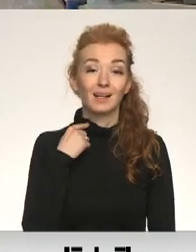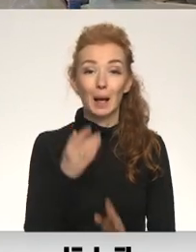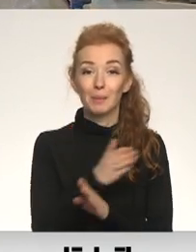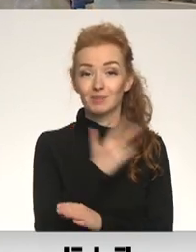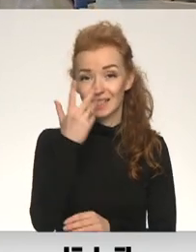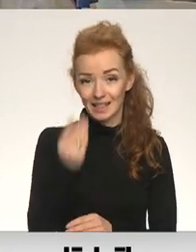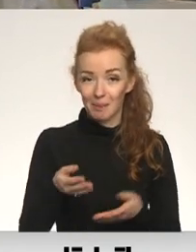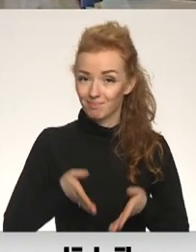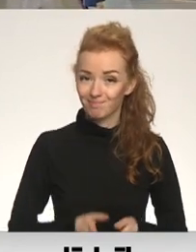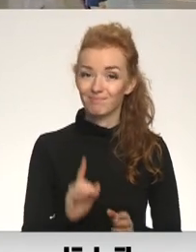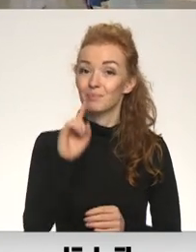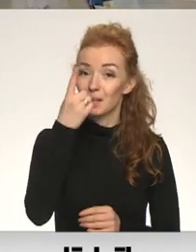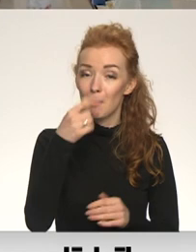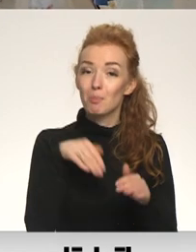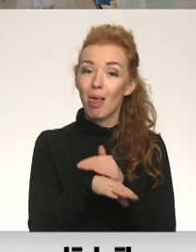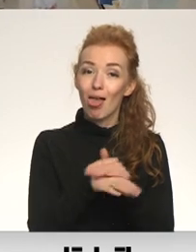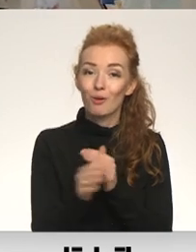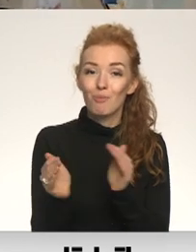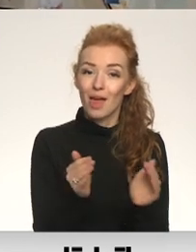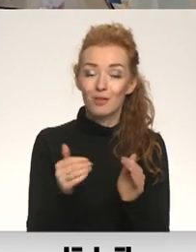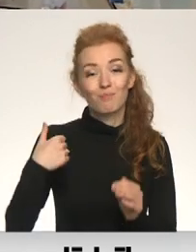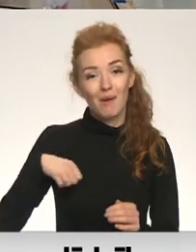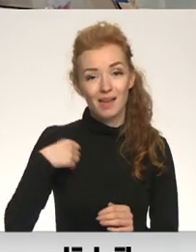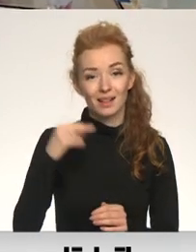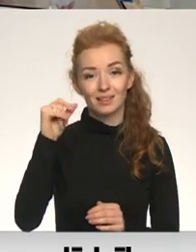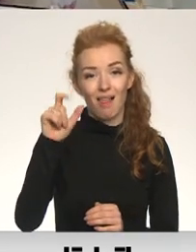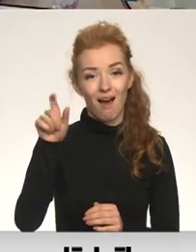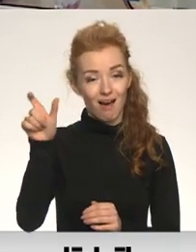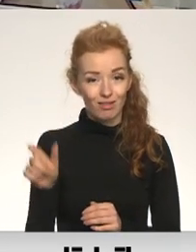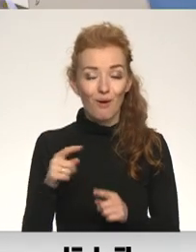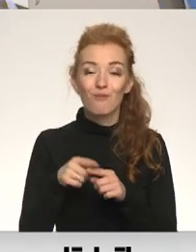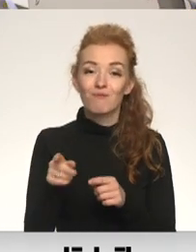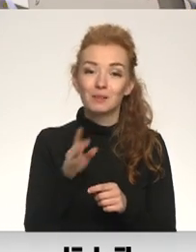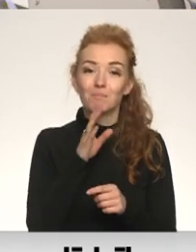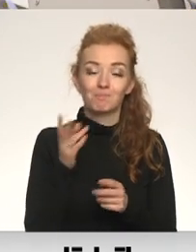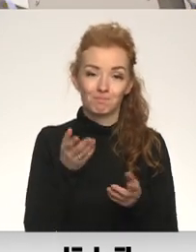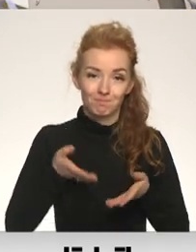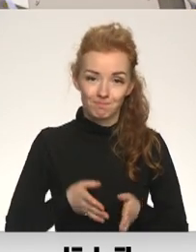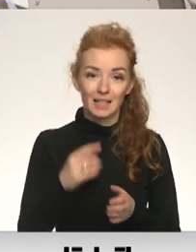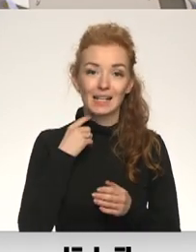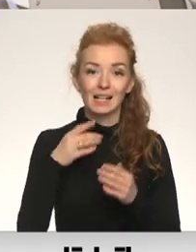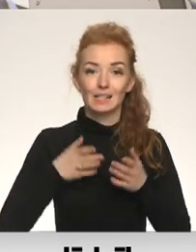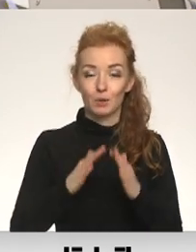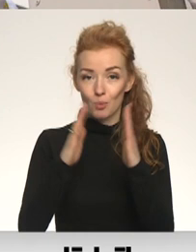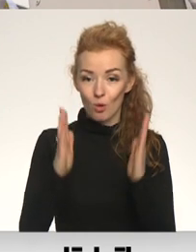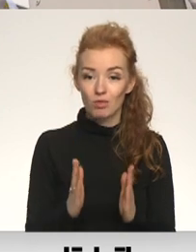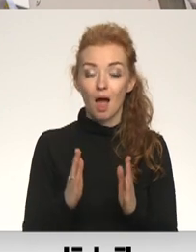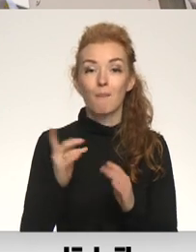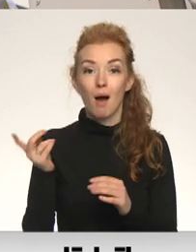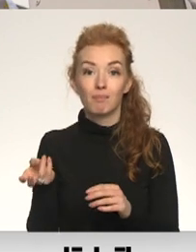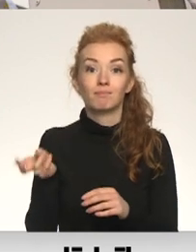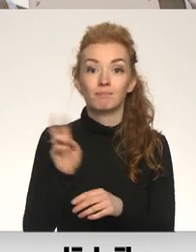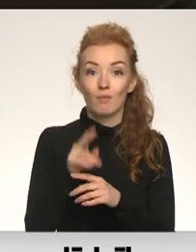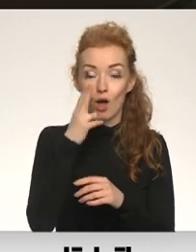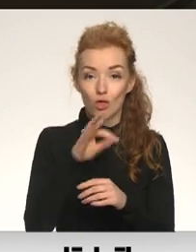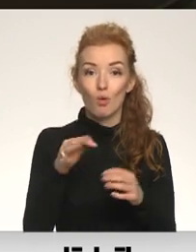3 dienām pasaulē nāca pirmais bēgļu bērniņš Latvijā – meitenīte Zlata. Viņa piedzima Rīgas dzemdību namā, kur uzskaitē pēc ierašanās no kara darbības